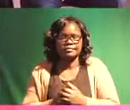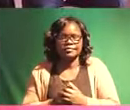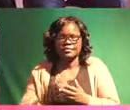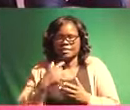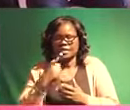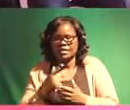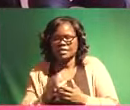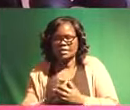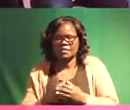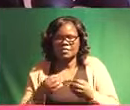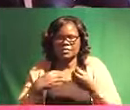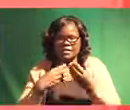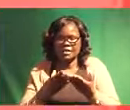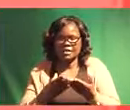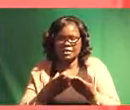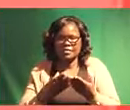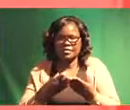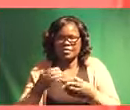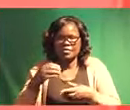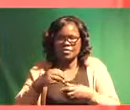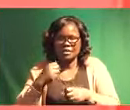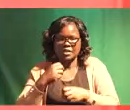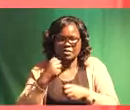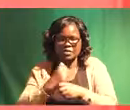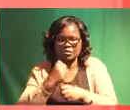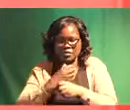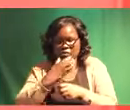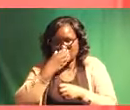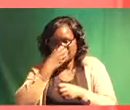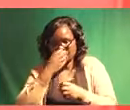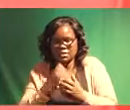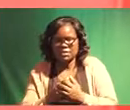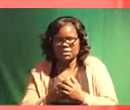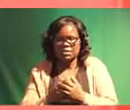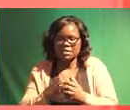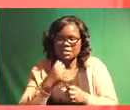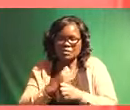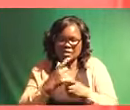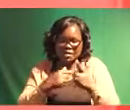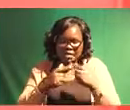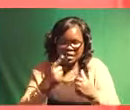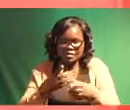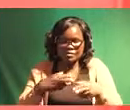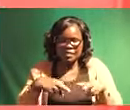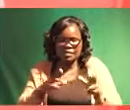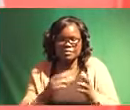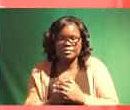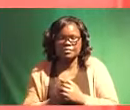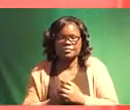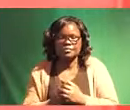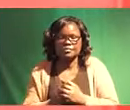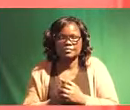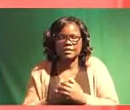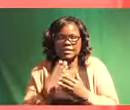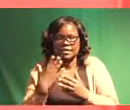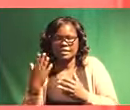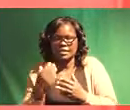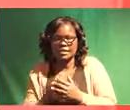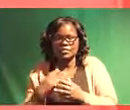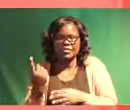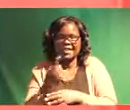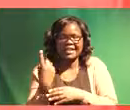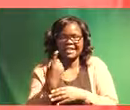Mumesema mlipea William Ruto kazi. Na si ndio kazi yamekuja ya barabara na mambo ya